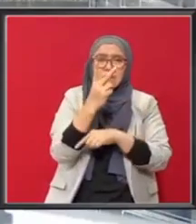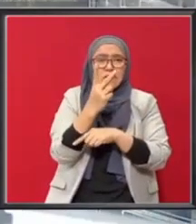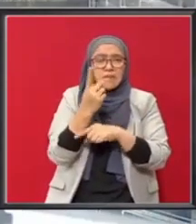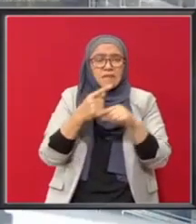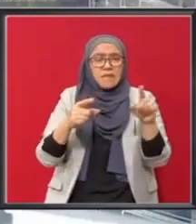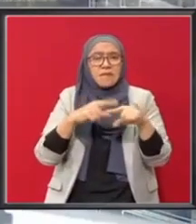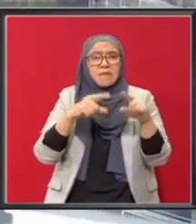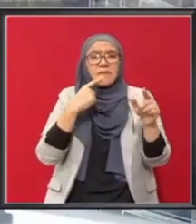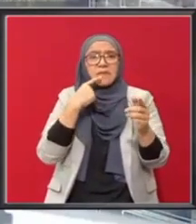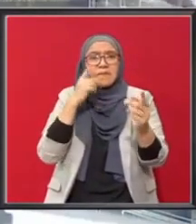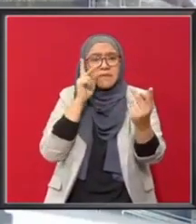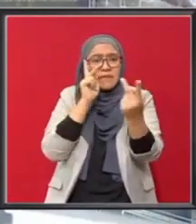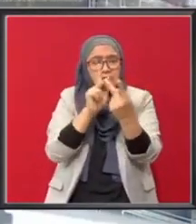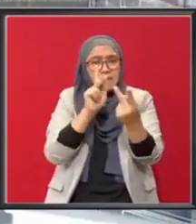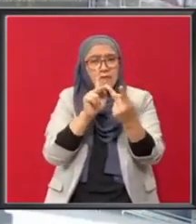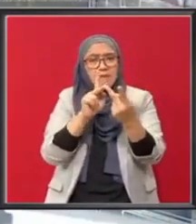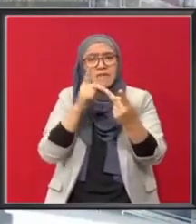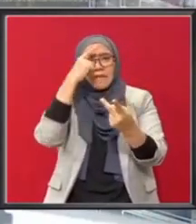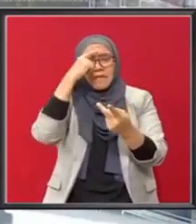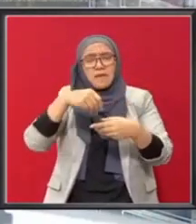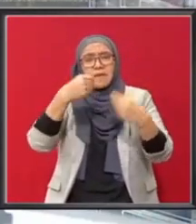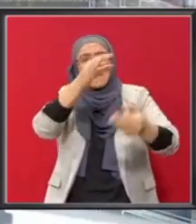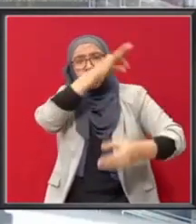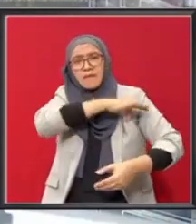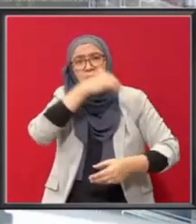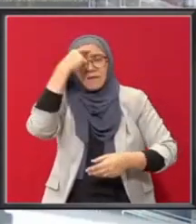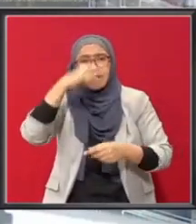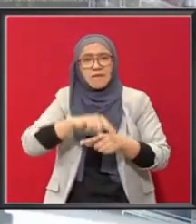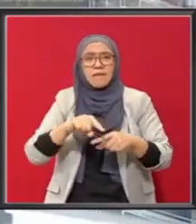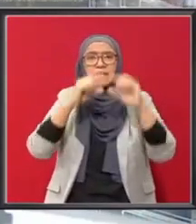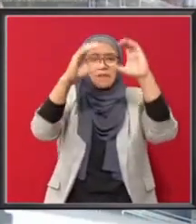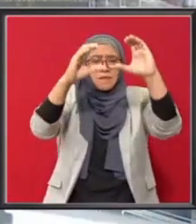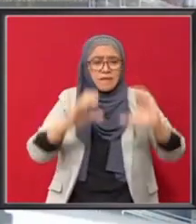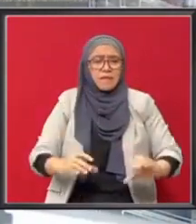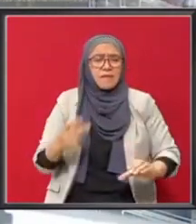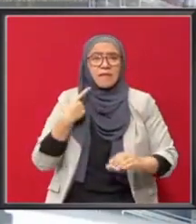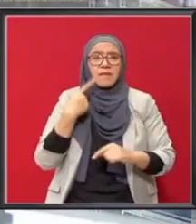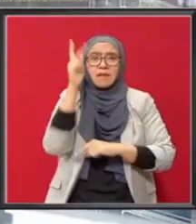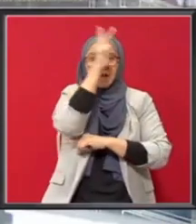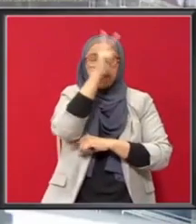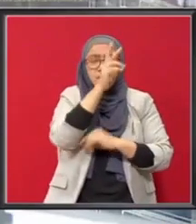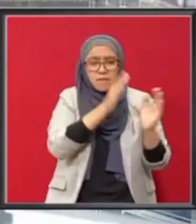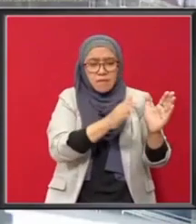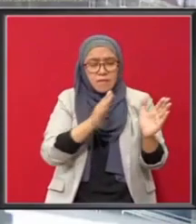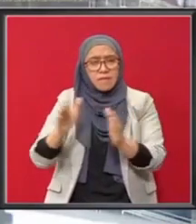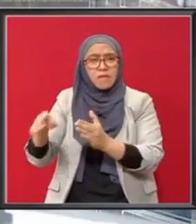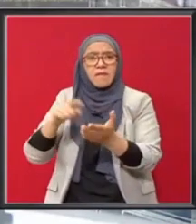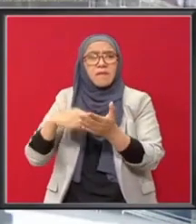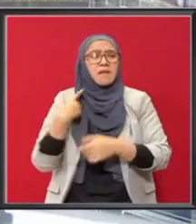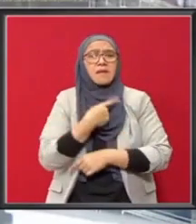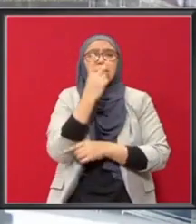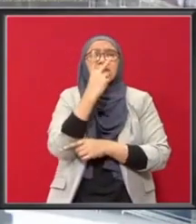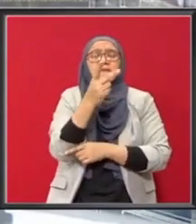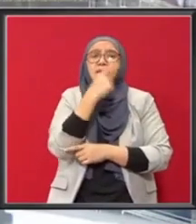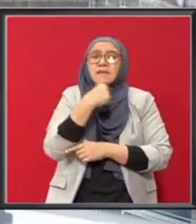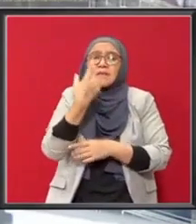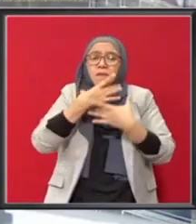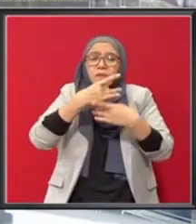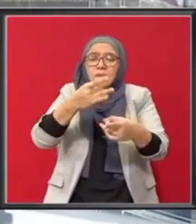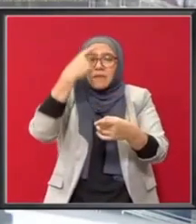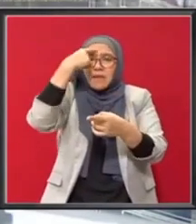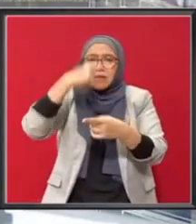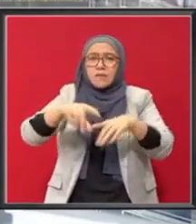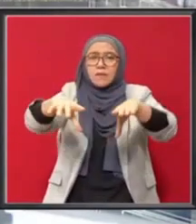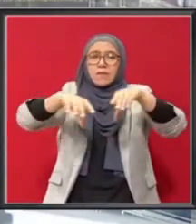kekesalan kepada strategi yang kita yang kerajaan atau kan ini kita melihat kepada Maika Maika yang berminat untuk menggaji